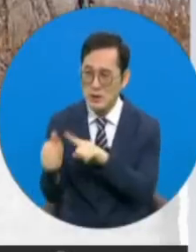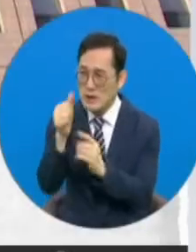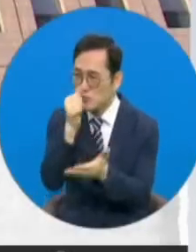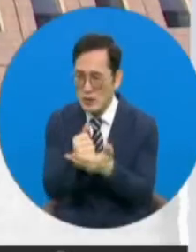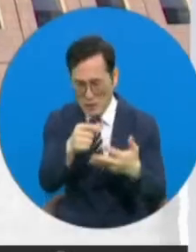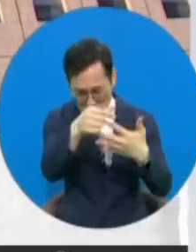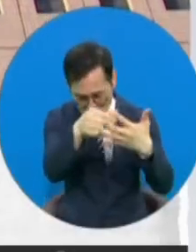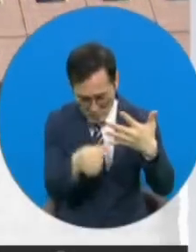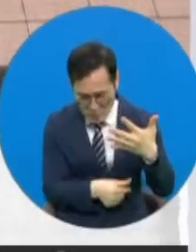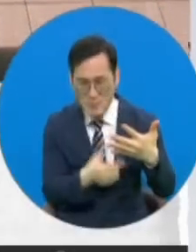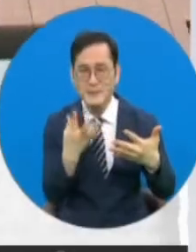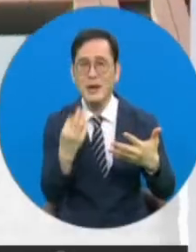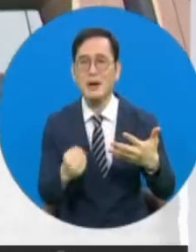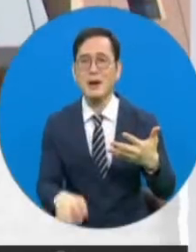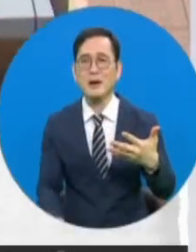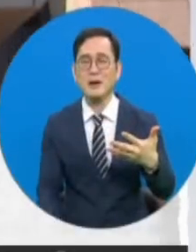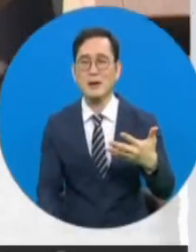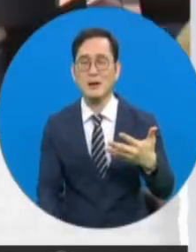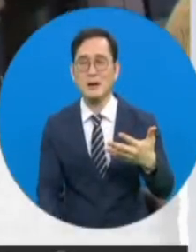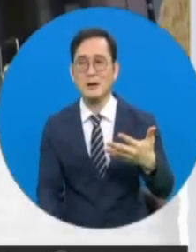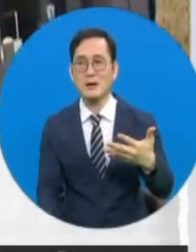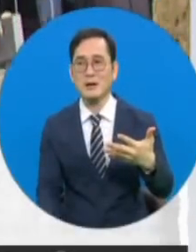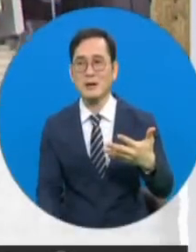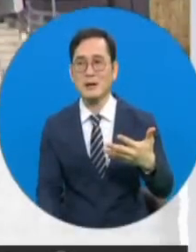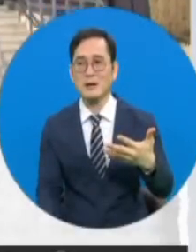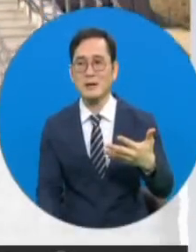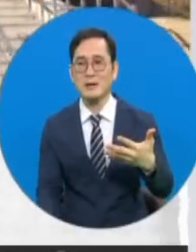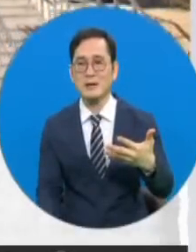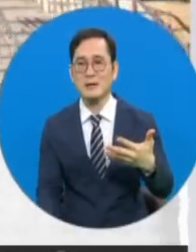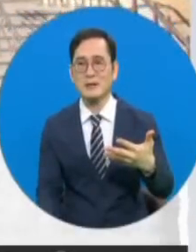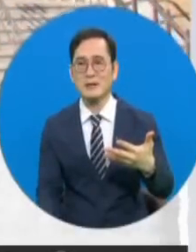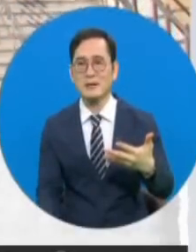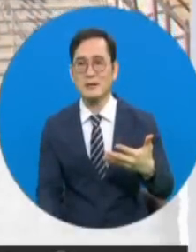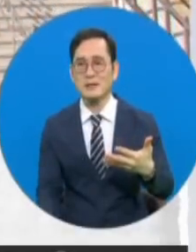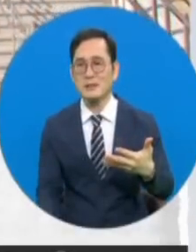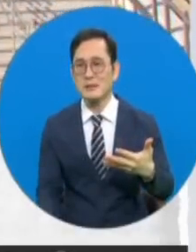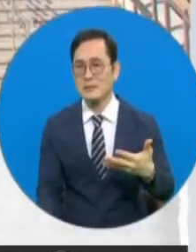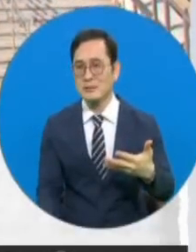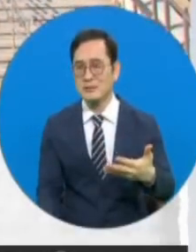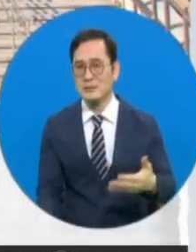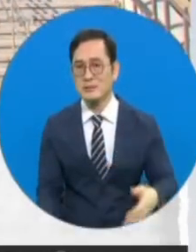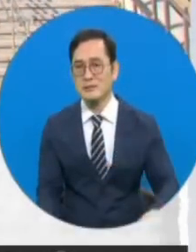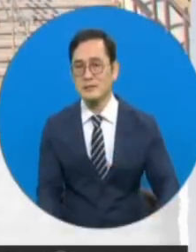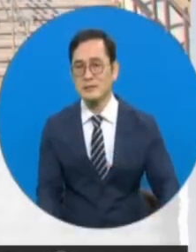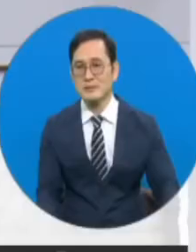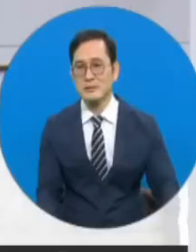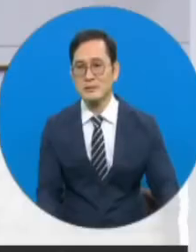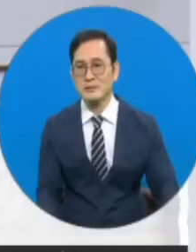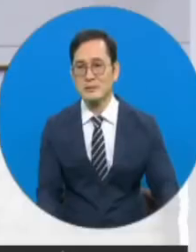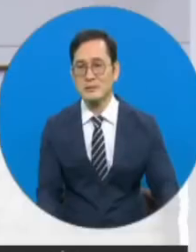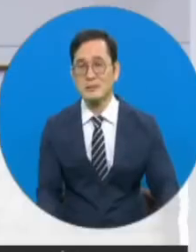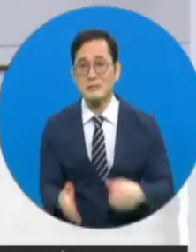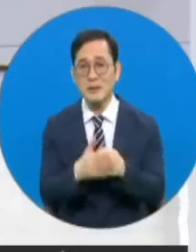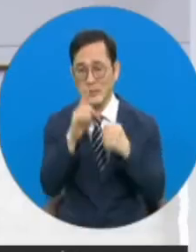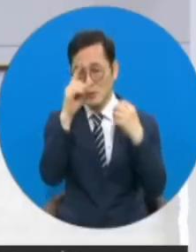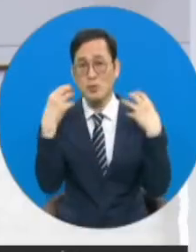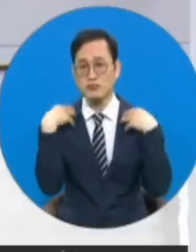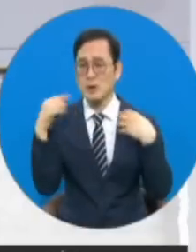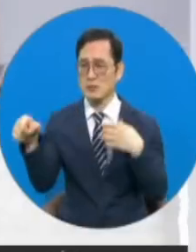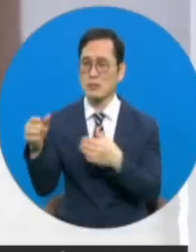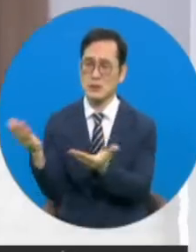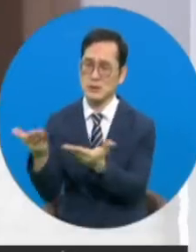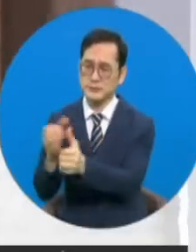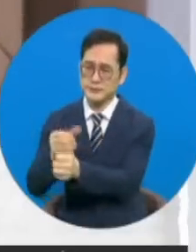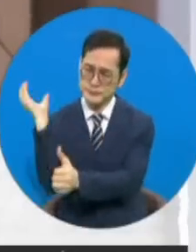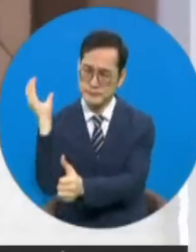혐의들이 합리적으로 믿을 수 있을 법한 내용들이 드러나 있기 때문에 여기에 대해서 정무적인 판단으로 면직 결정을 할 수밖에 없는 것이거든요